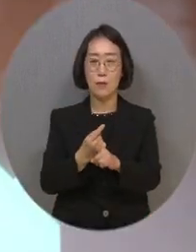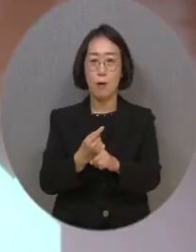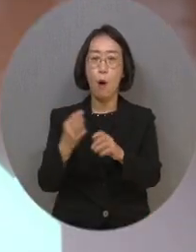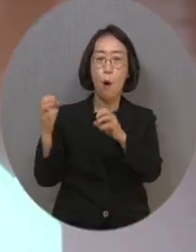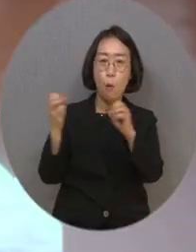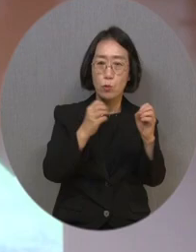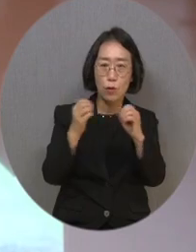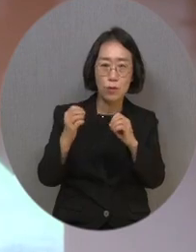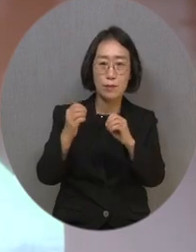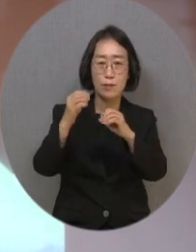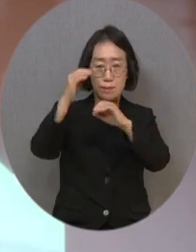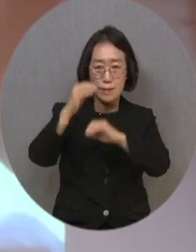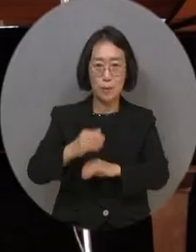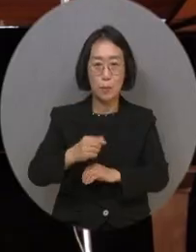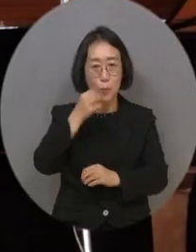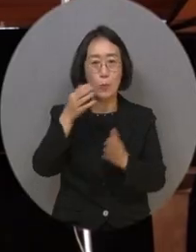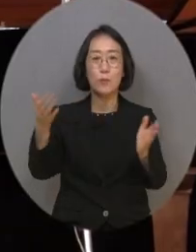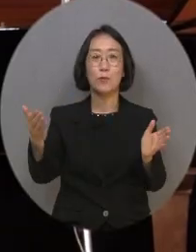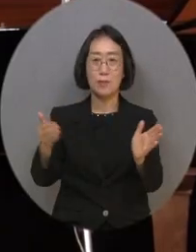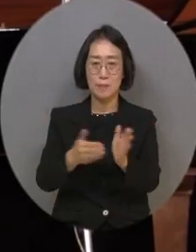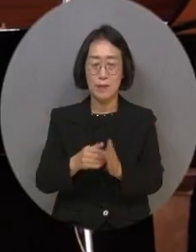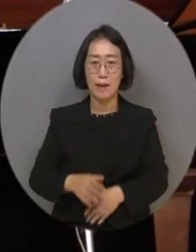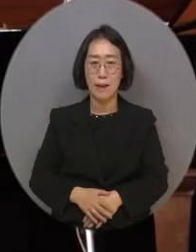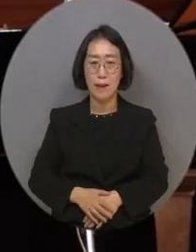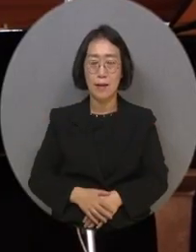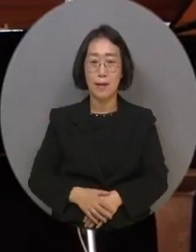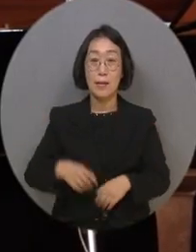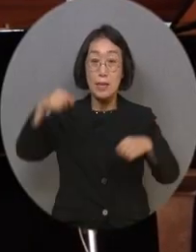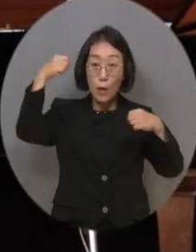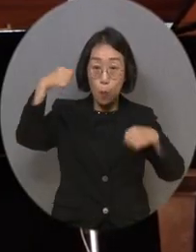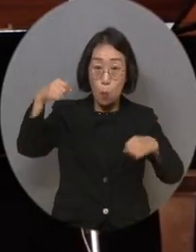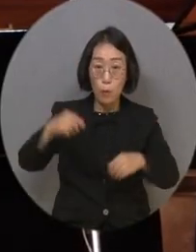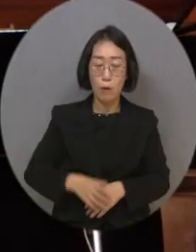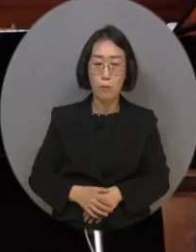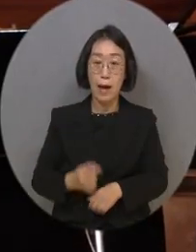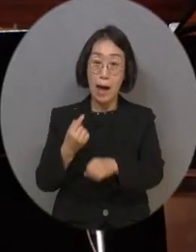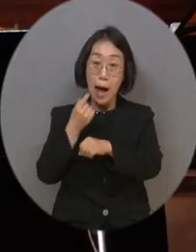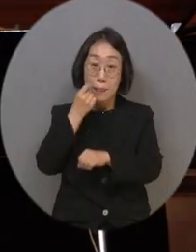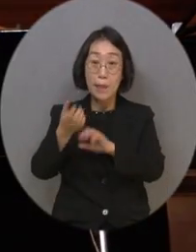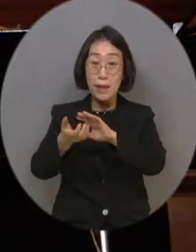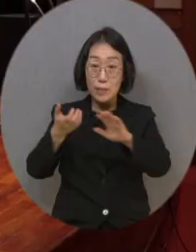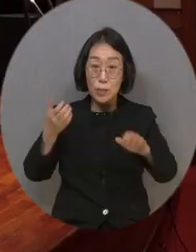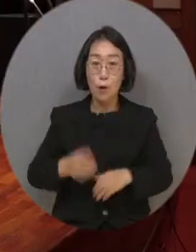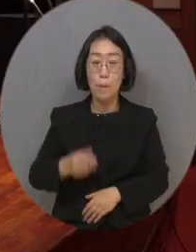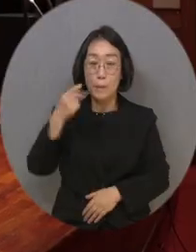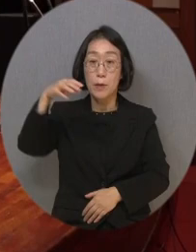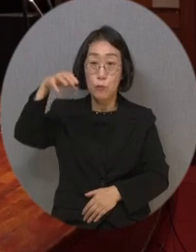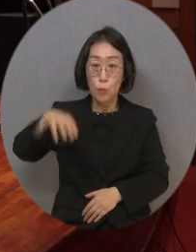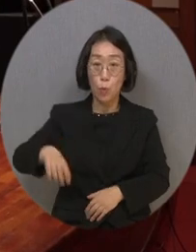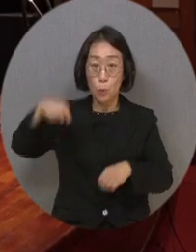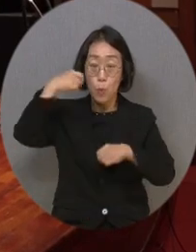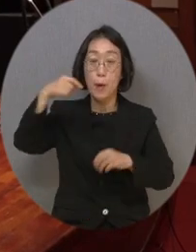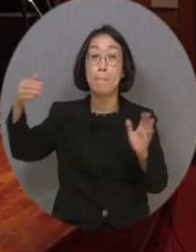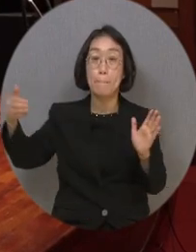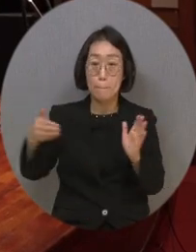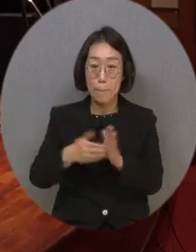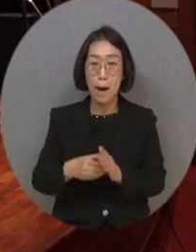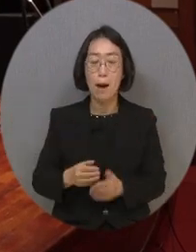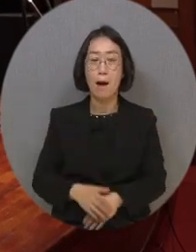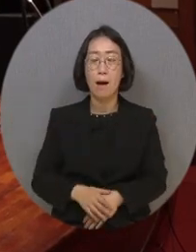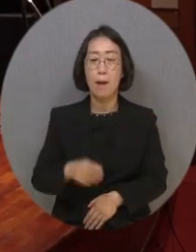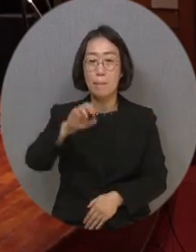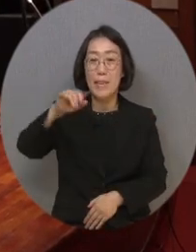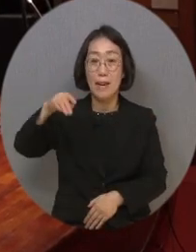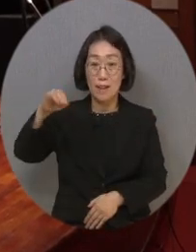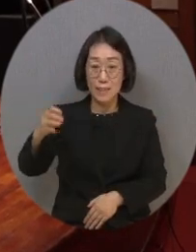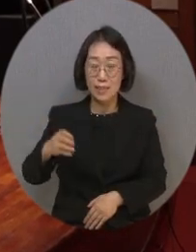콘서트가 개최됐습니다. 이번 콘서트는 지난달 뉴욕 카네기홀 무대에서도 공연한 발달장애인 성악가 앙상블